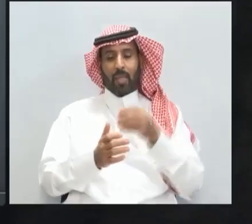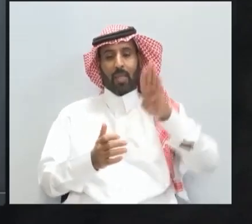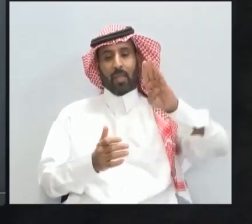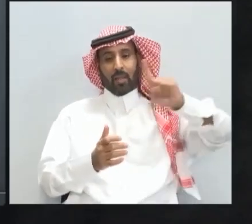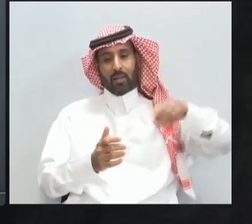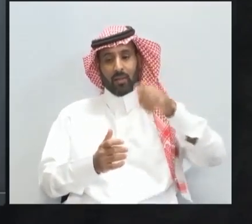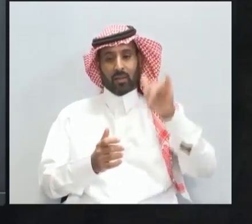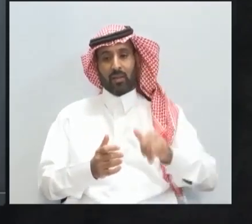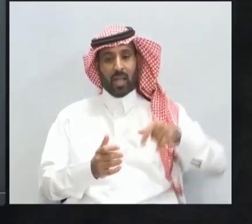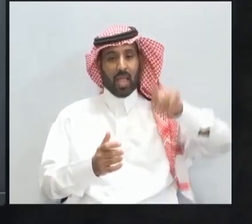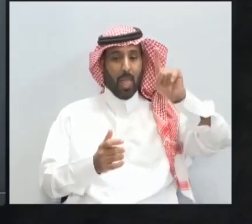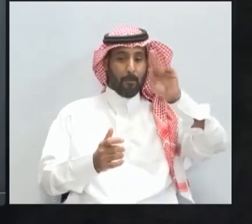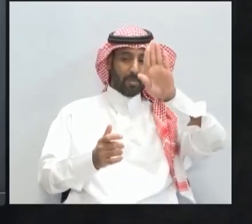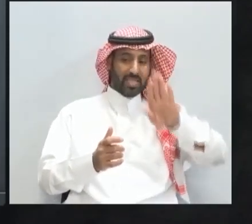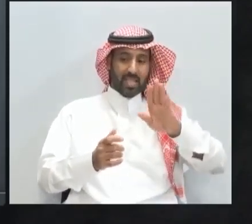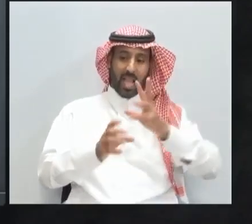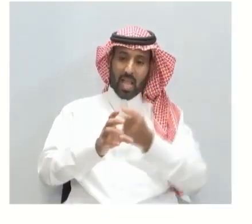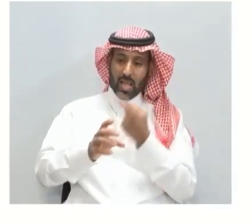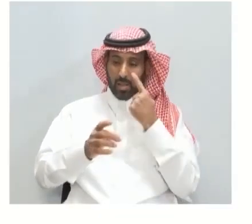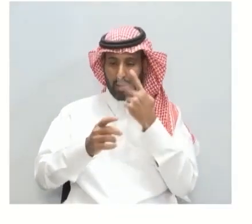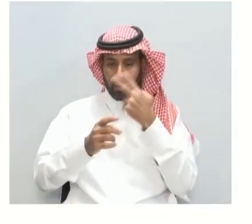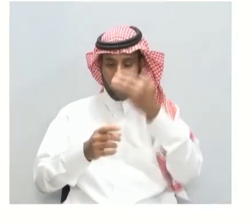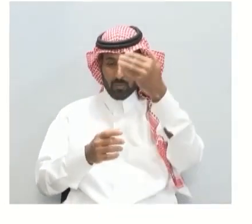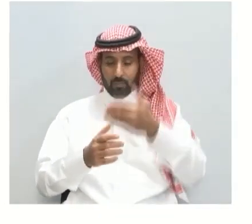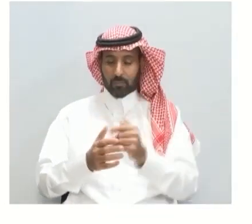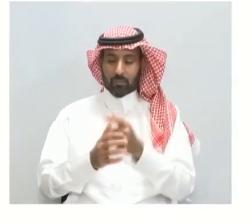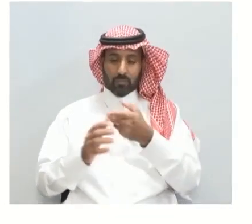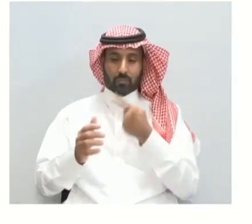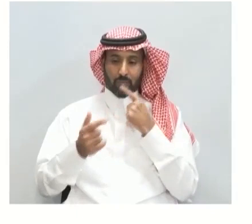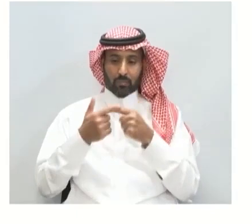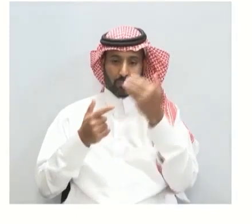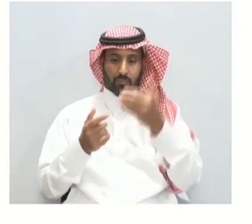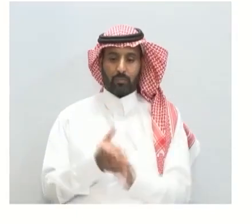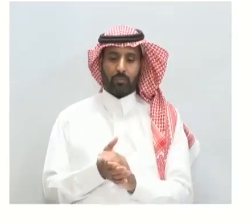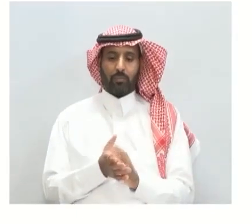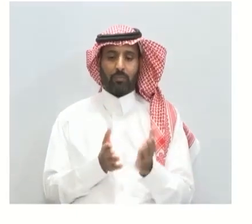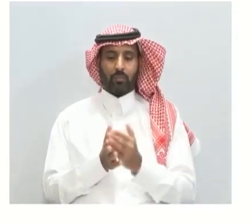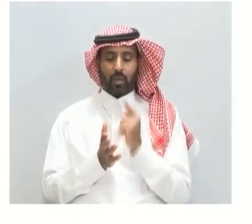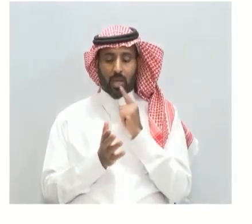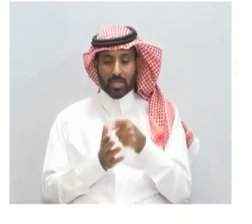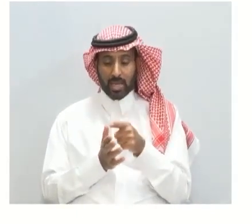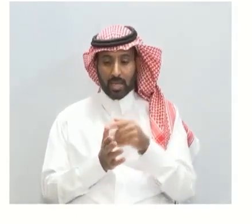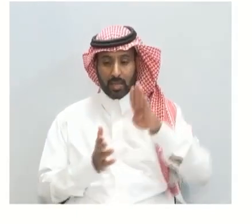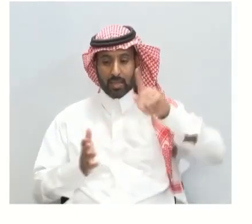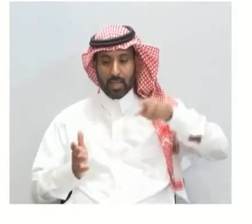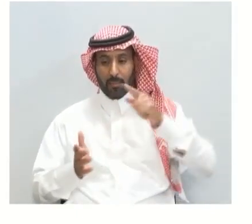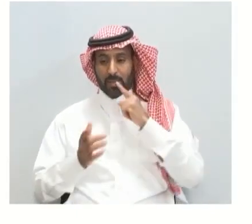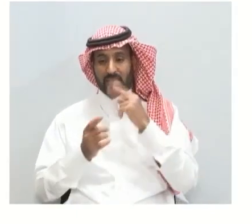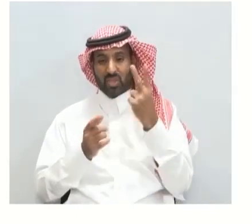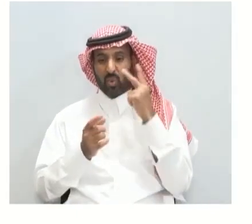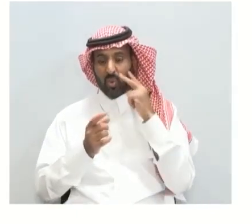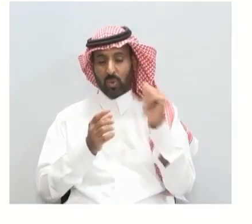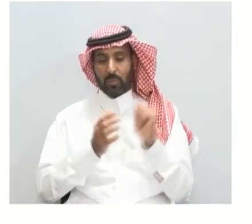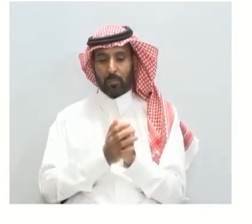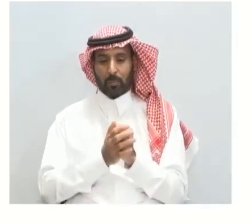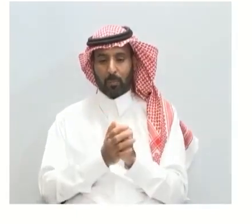دعونا نشاهد هنا هذه النواتج التي نتجت معنا سوف ينتج مثل ما يظهر معنا في كربس بالتحديد خروج جزيئين من ثاني